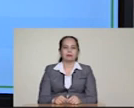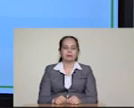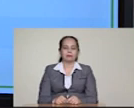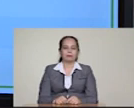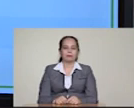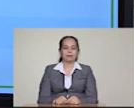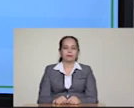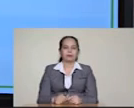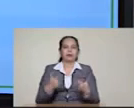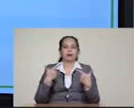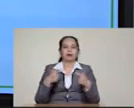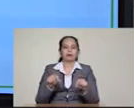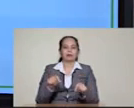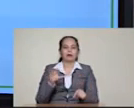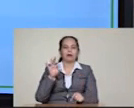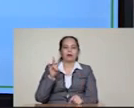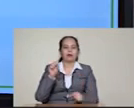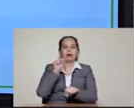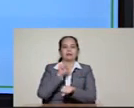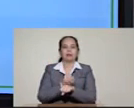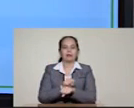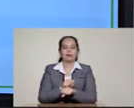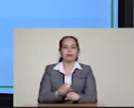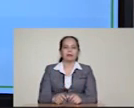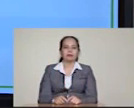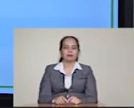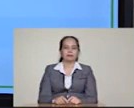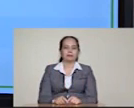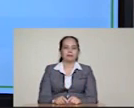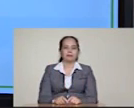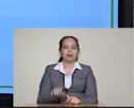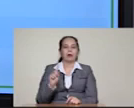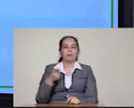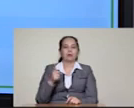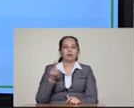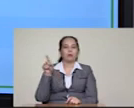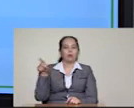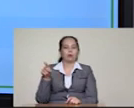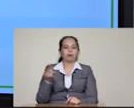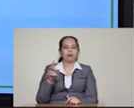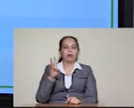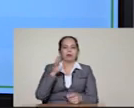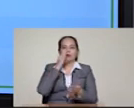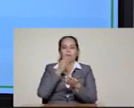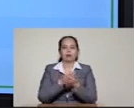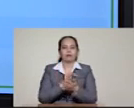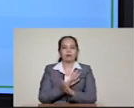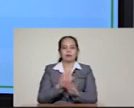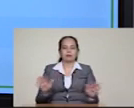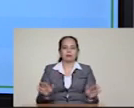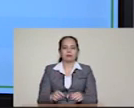собираетесь? Где они остановились? Почему он не ответил?